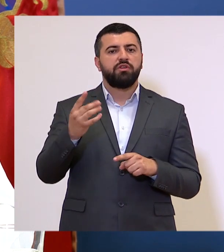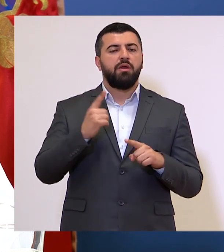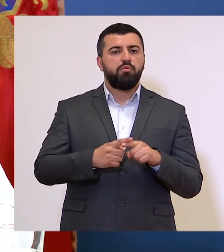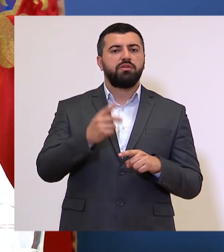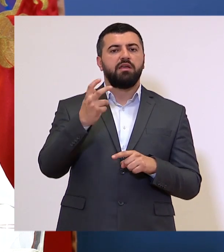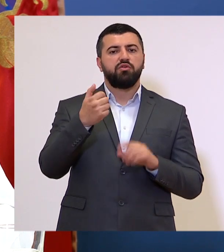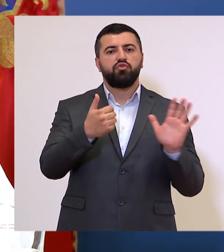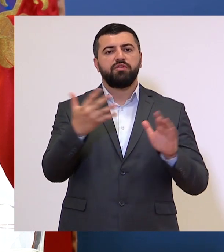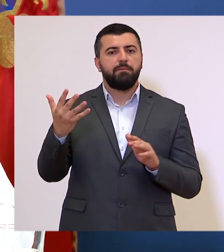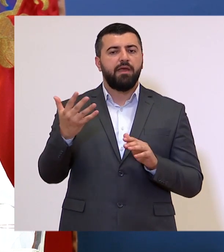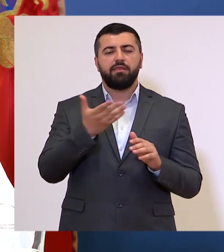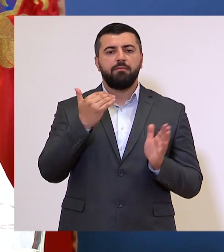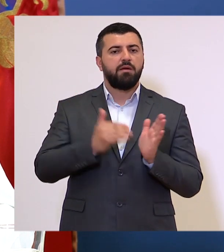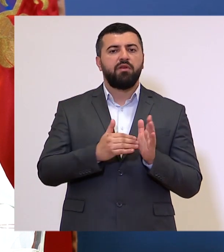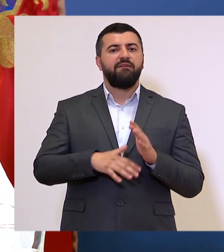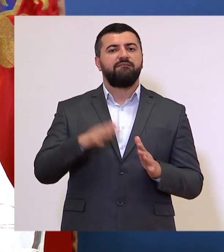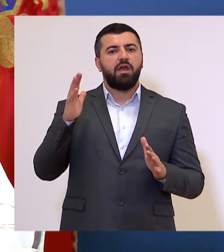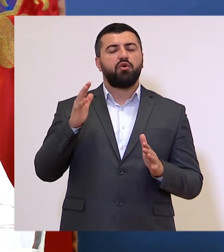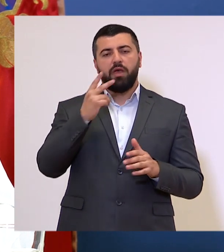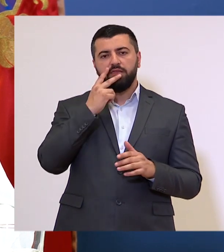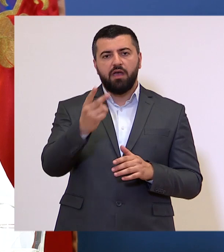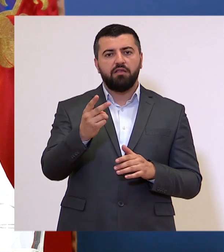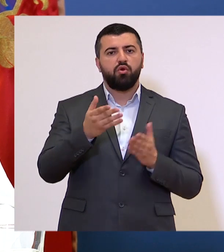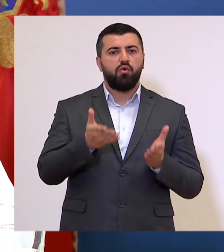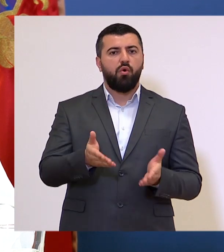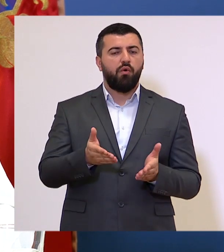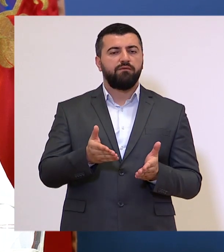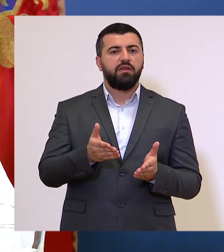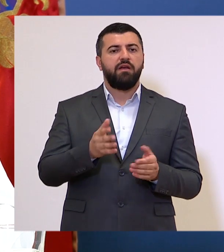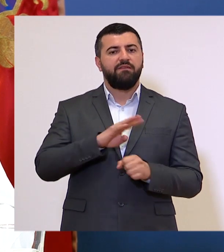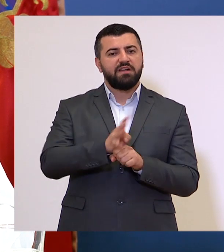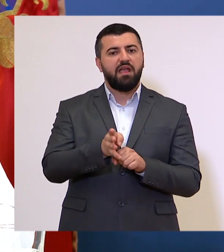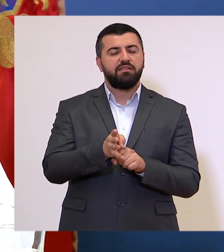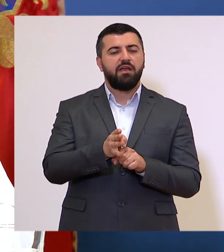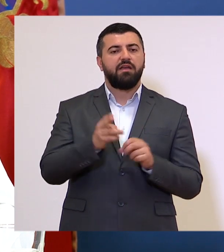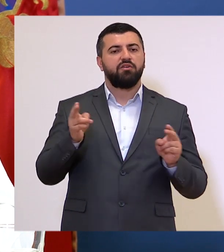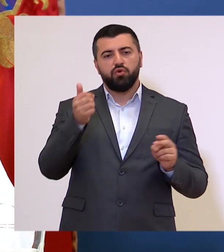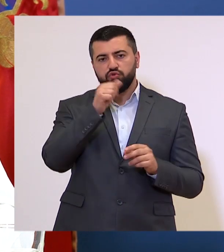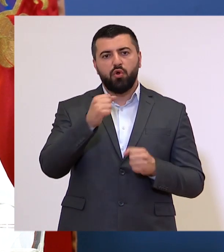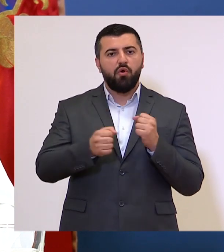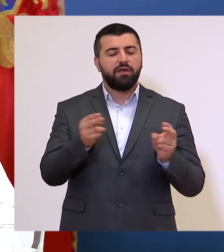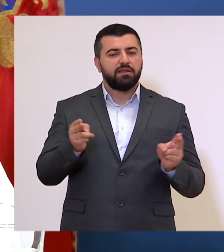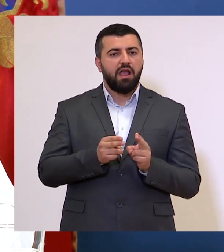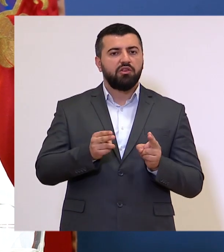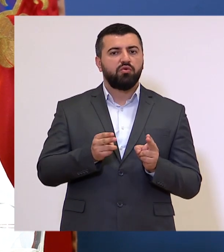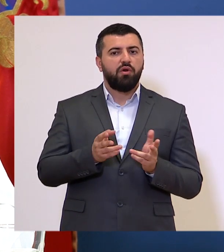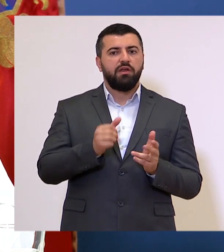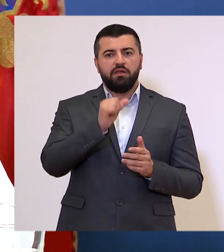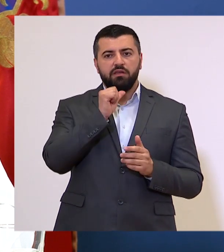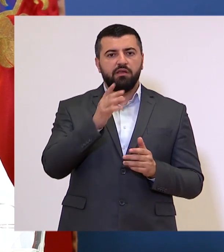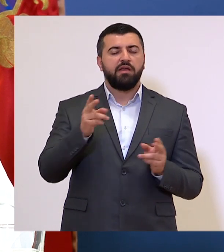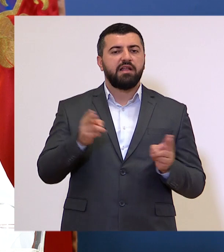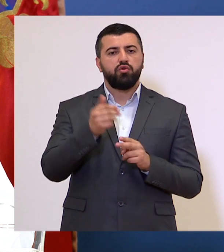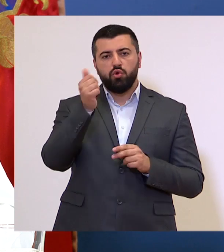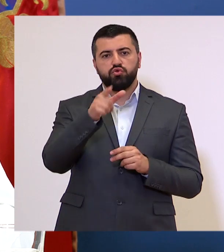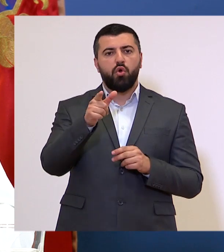puta 365. Sa velikom nadom da će ova pandemija trajati veoma kratko i